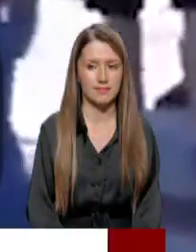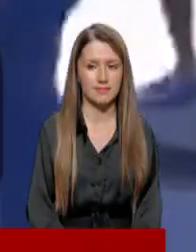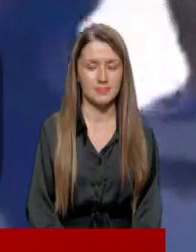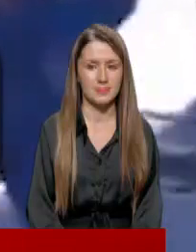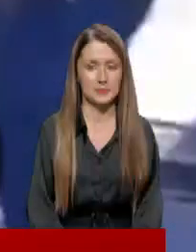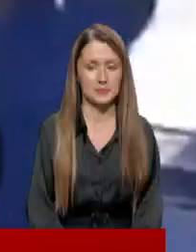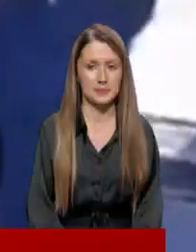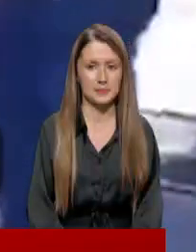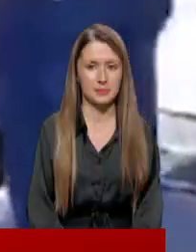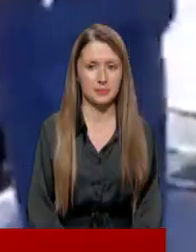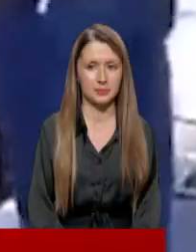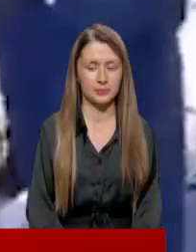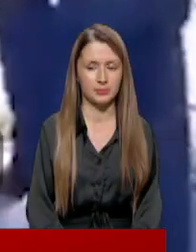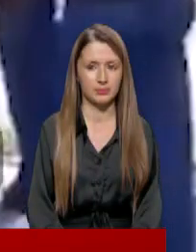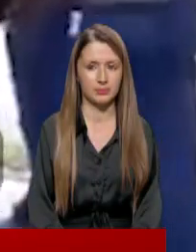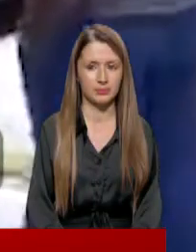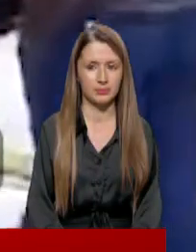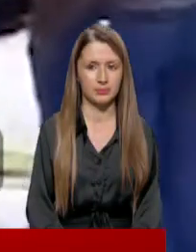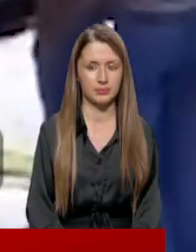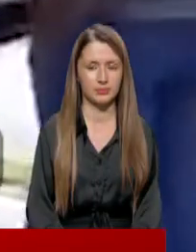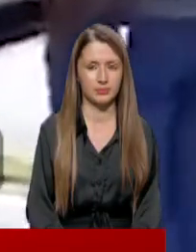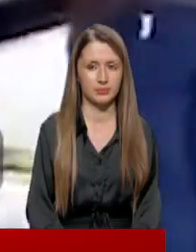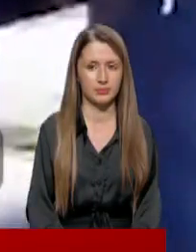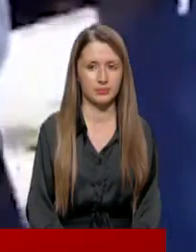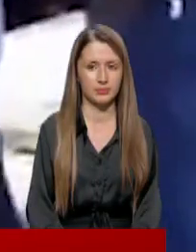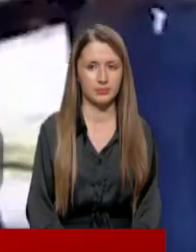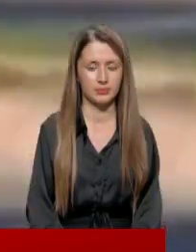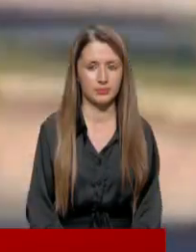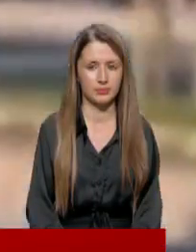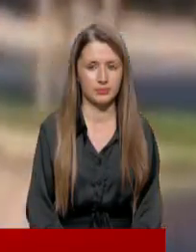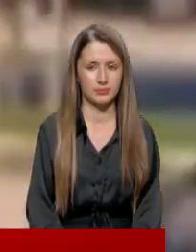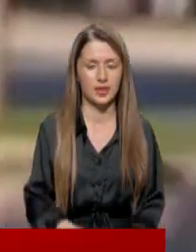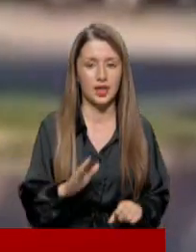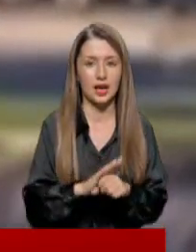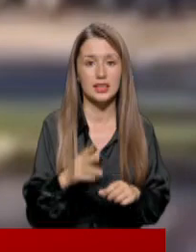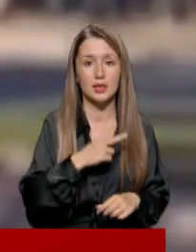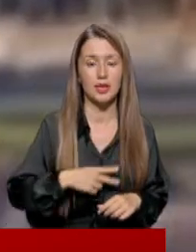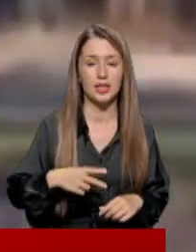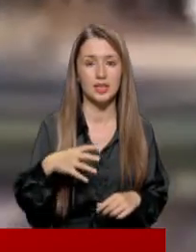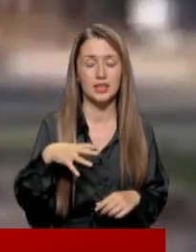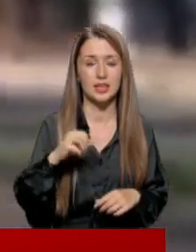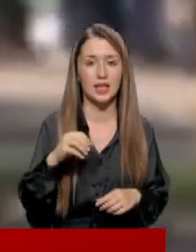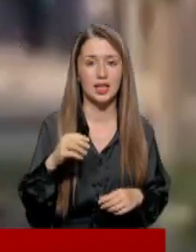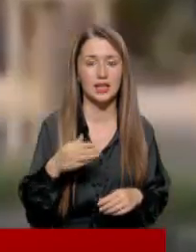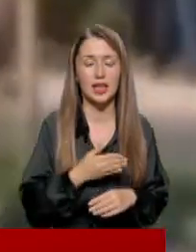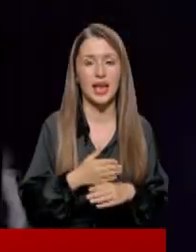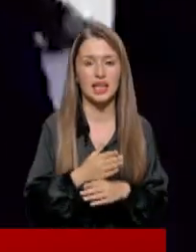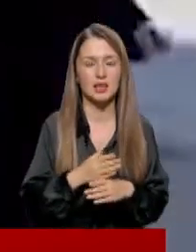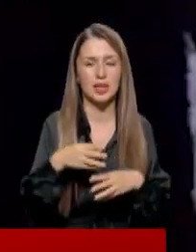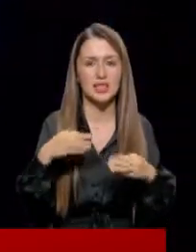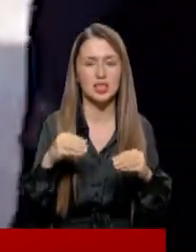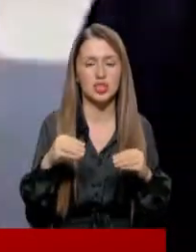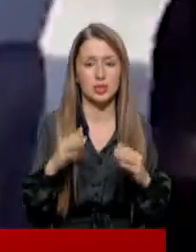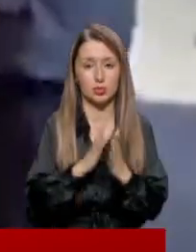beri bekliyorsunuz? Abi 2 saatten beri bekliyor. Etmek için. Kayseri Belediyesi'nin kent ekmek satış noktasından başlayan